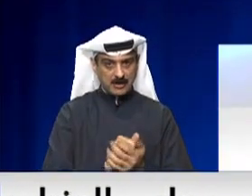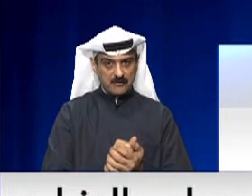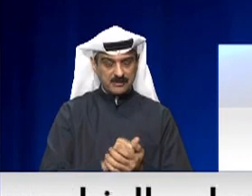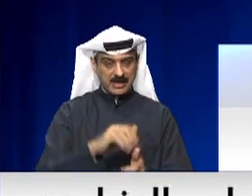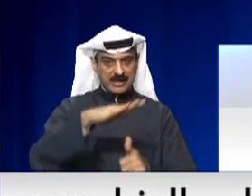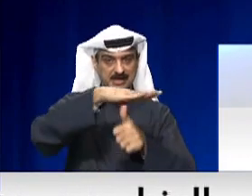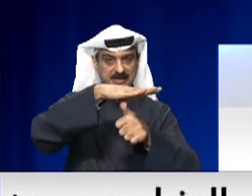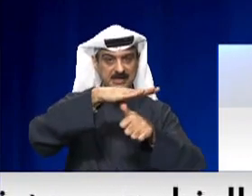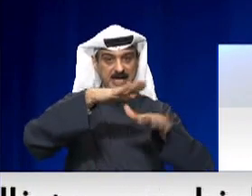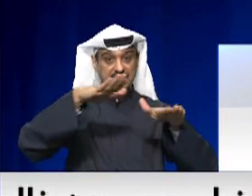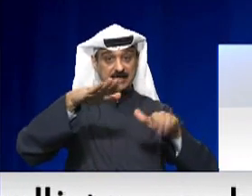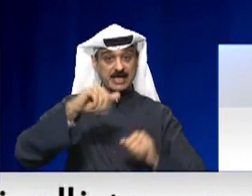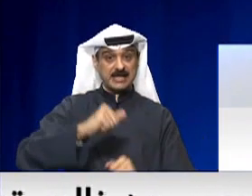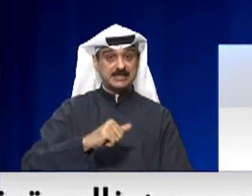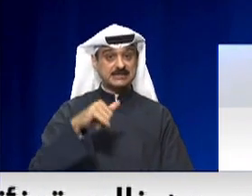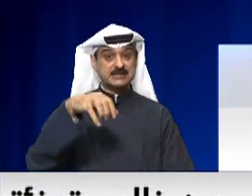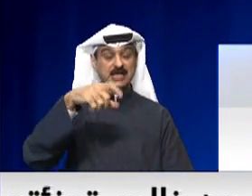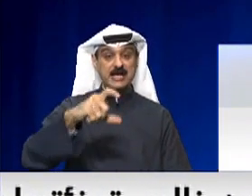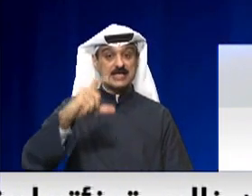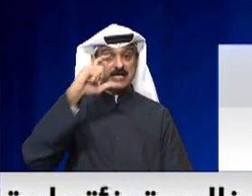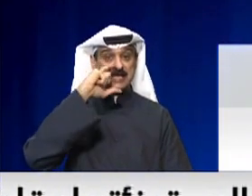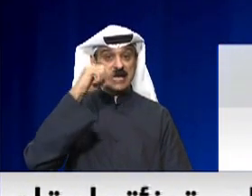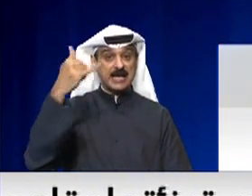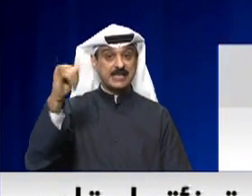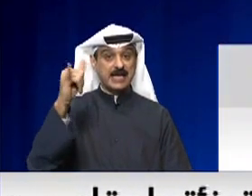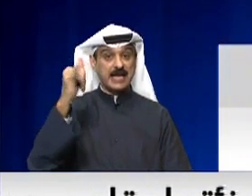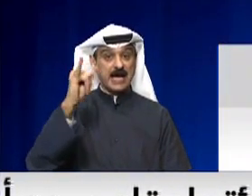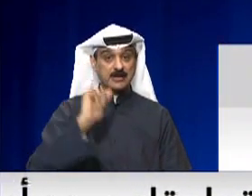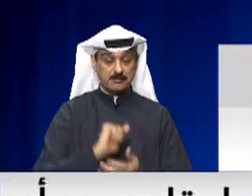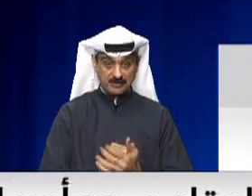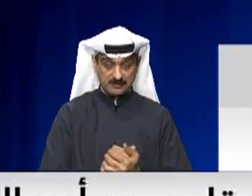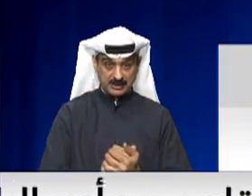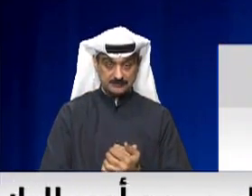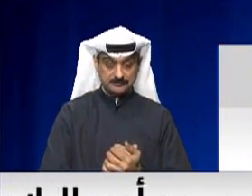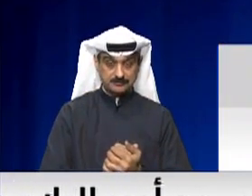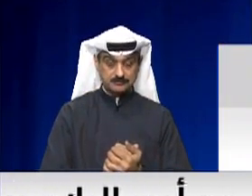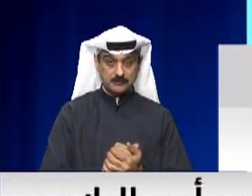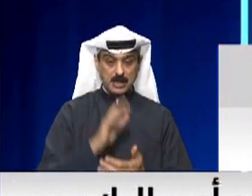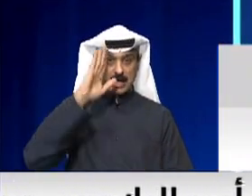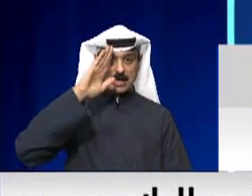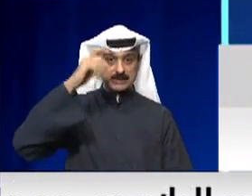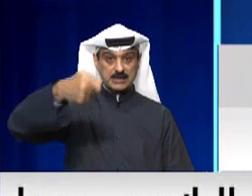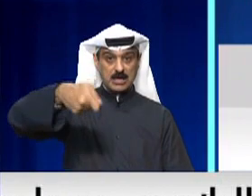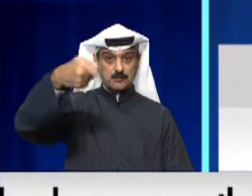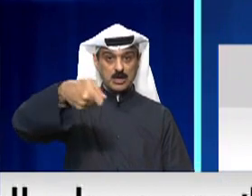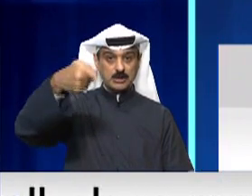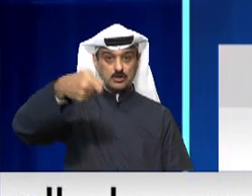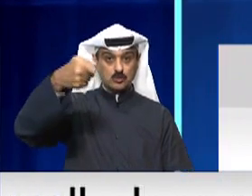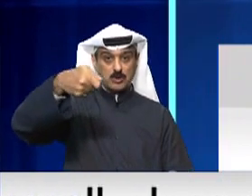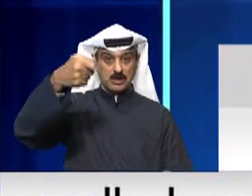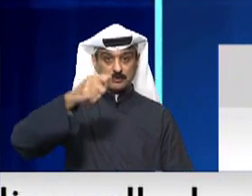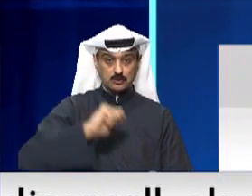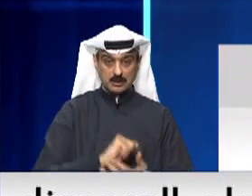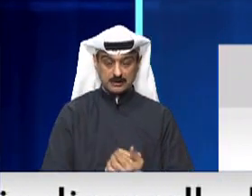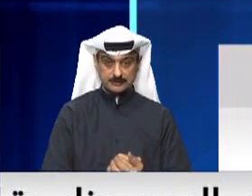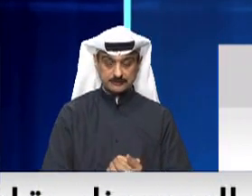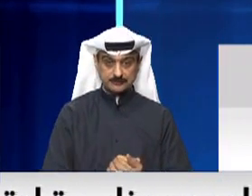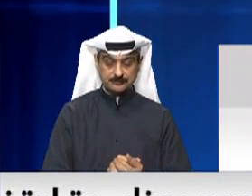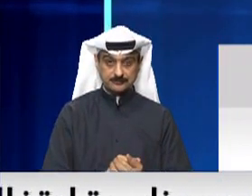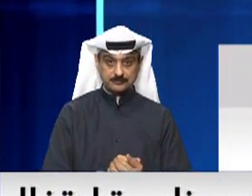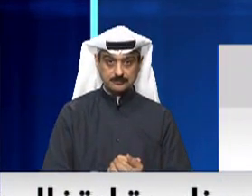عاشور المحترم رئيس مجلس اداره النادي العربي الرياضي السلام عليكم ورحمه الله وبركاته